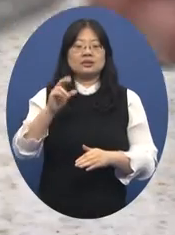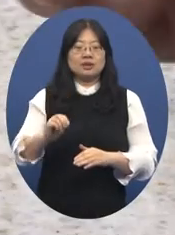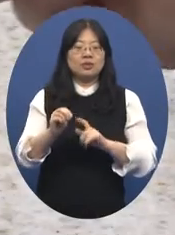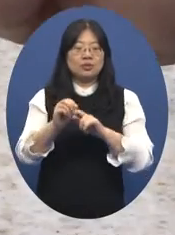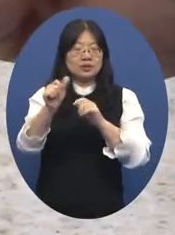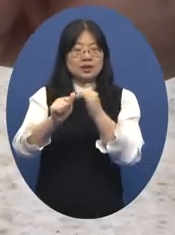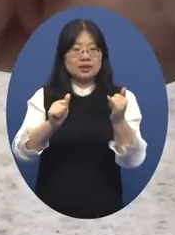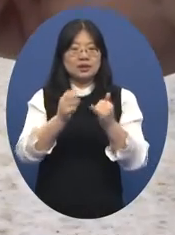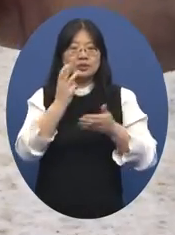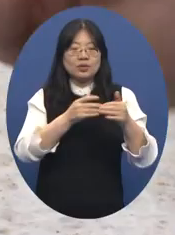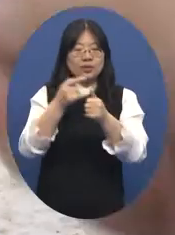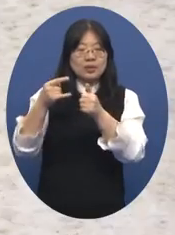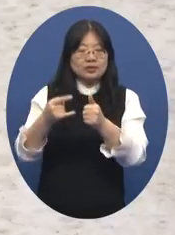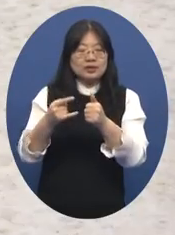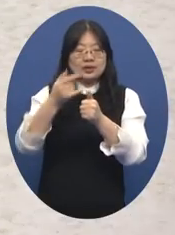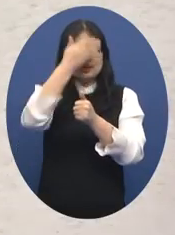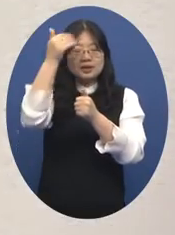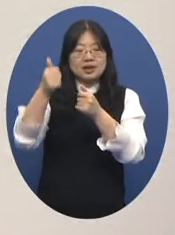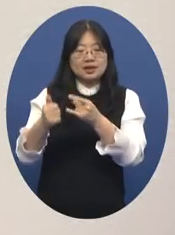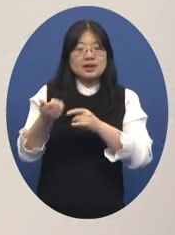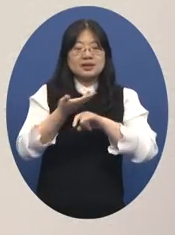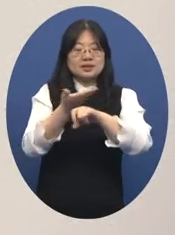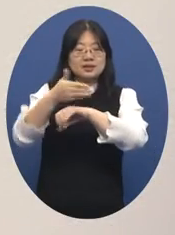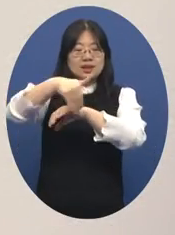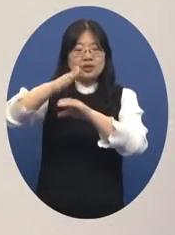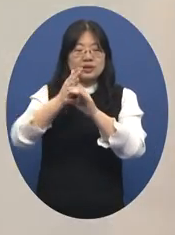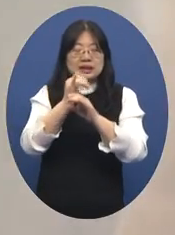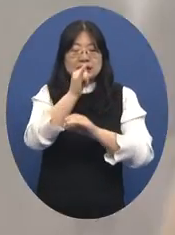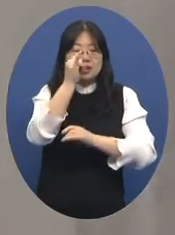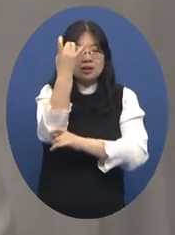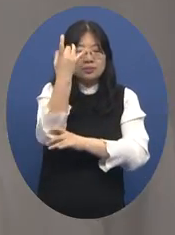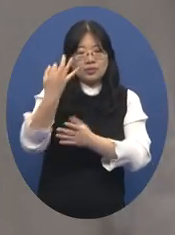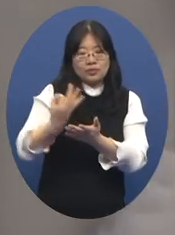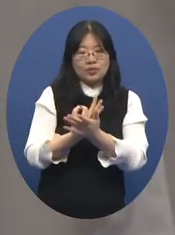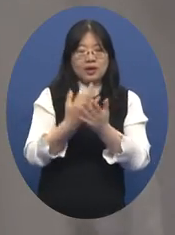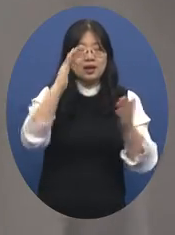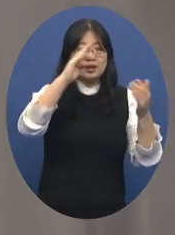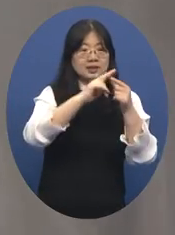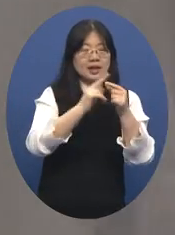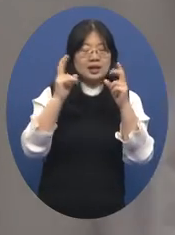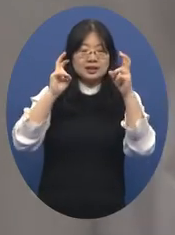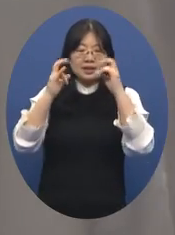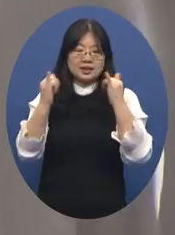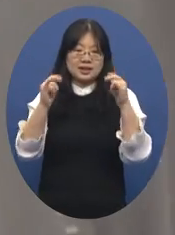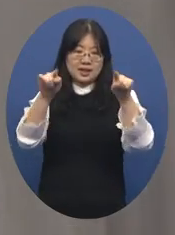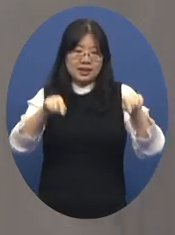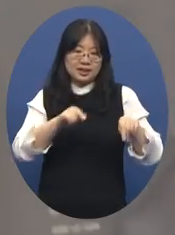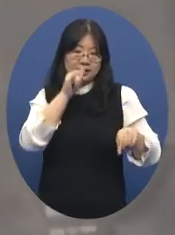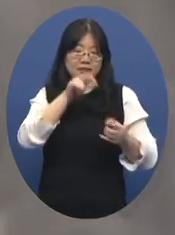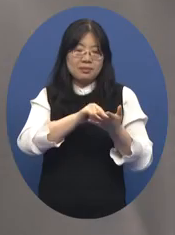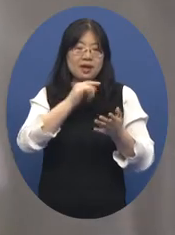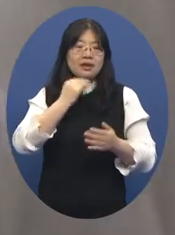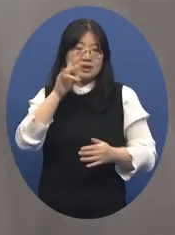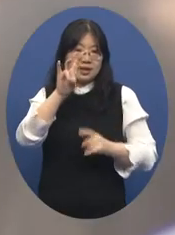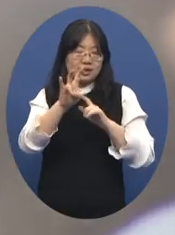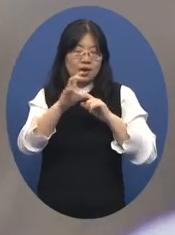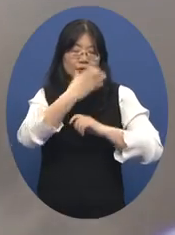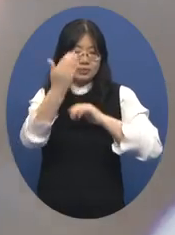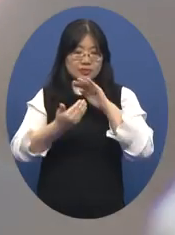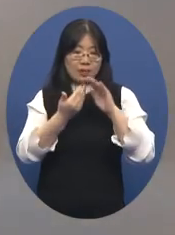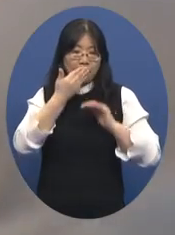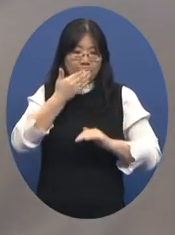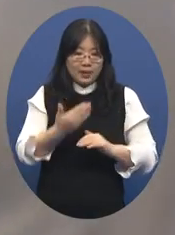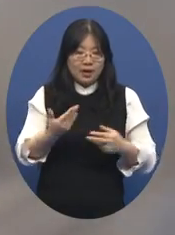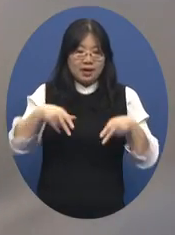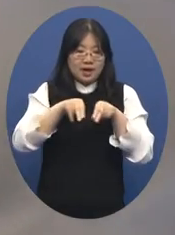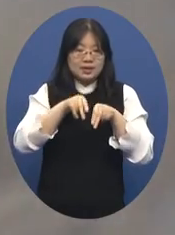돈을 청년들에게 지급할 예정. 청년 기본소득이 학생과 직장인 사이에 낀만 24세 청년들의 꿈을 이루는